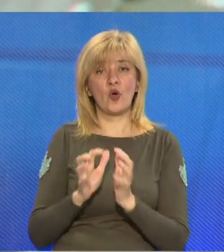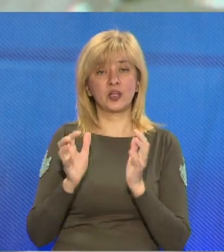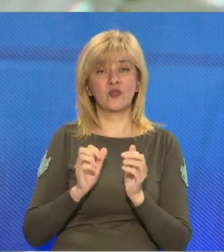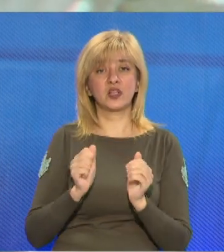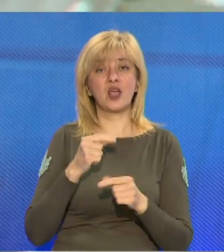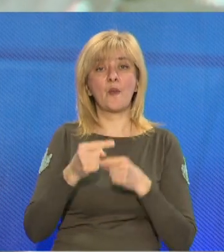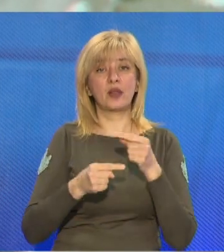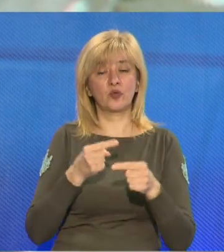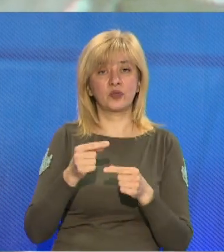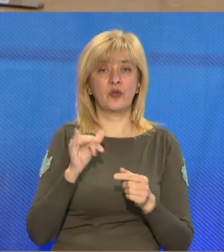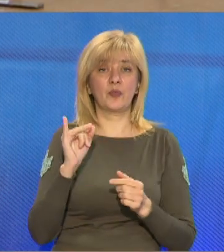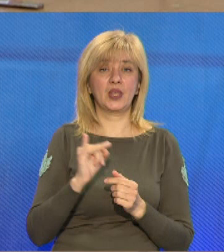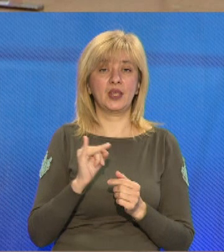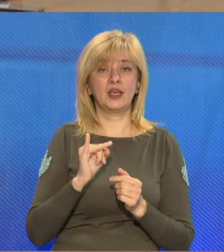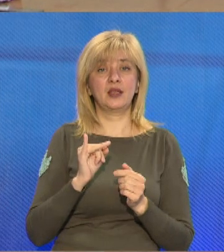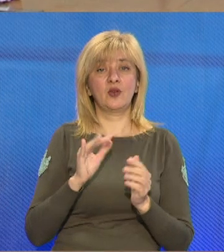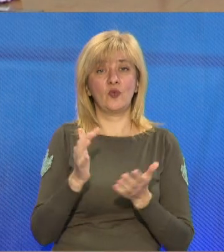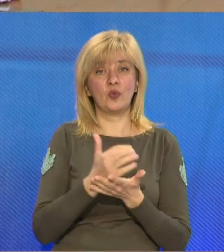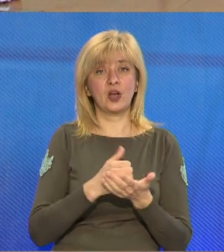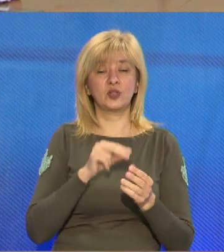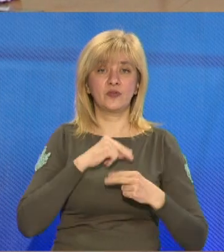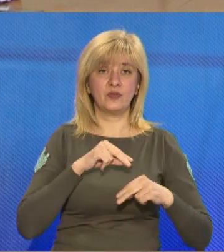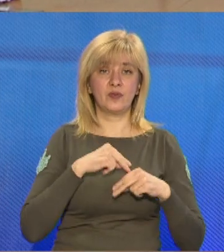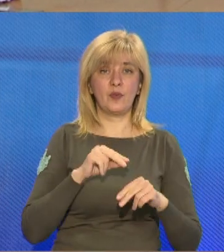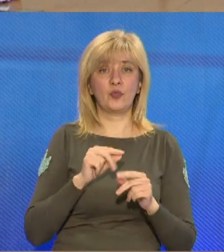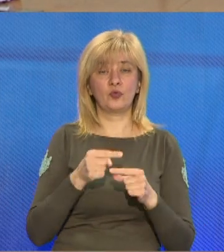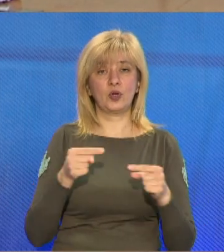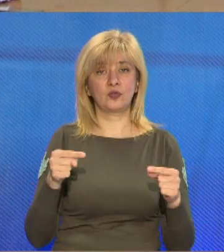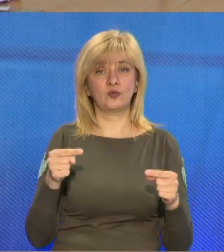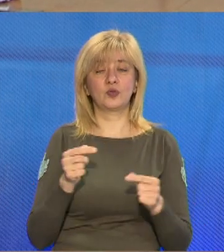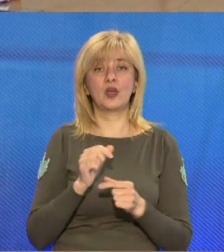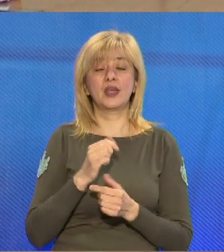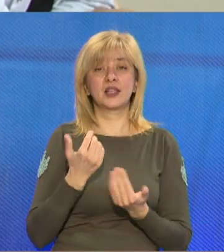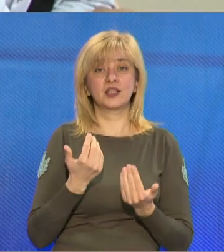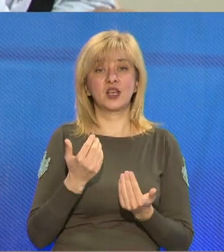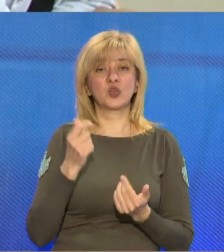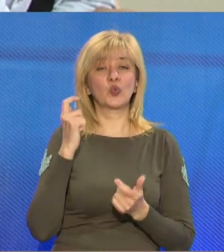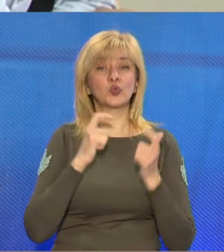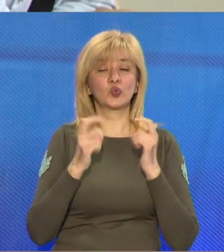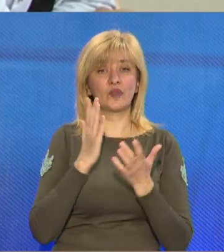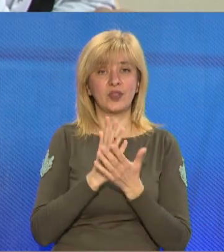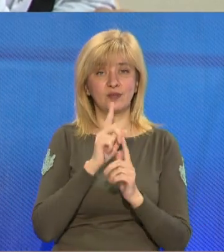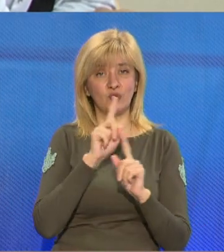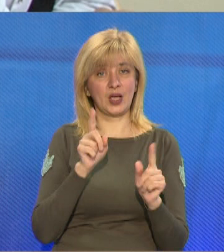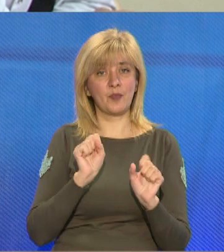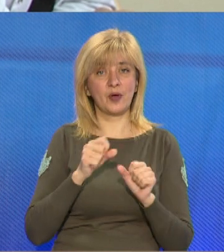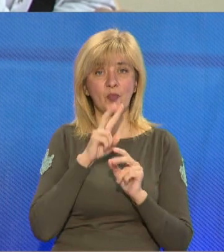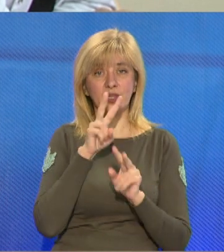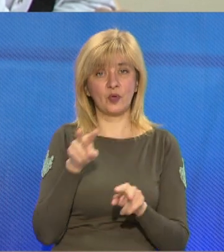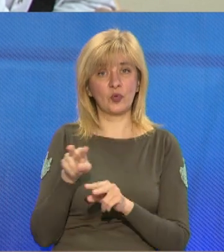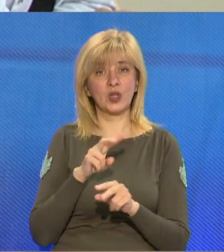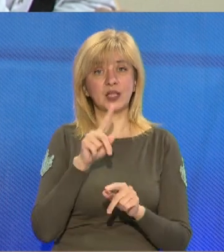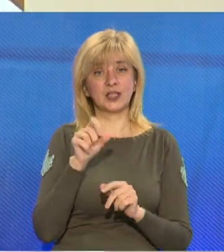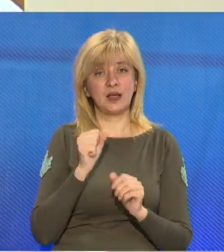усю астатнюю працу. Цяпер у гродзенскіх студэнтаў-заолагаў з'явілася ўнікальная магчымасць паназіраць за тайным і цікавым жыццём